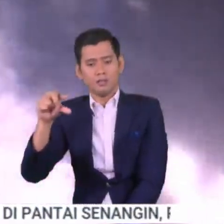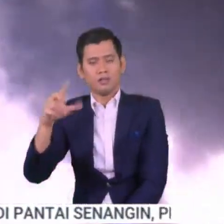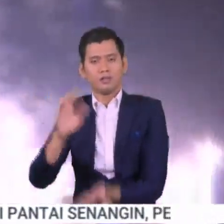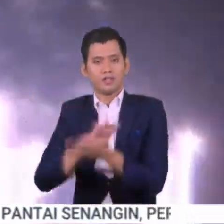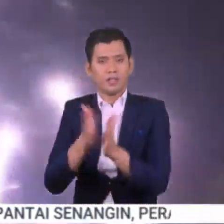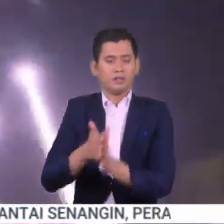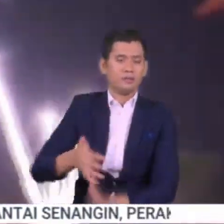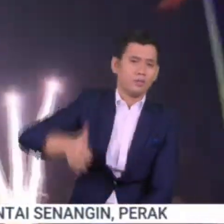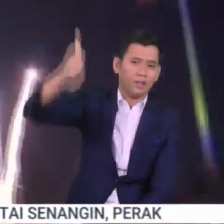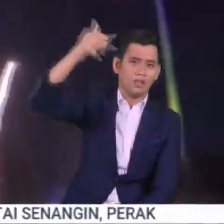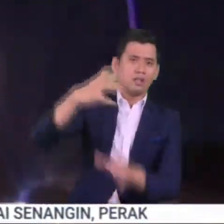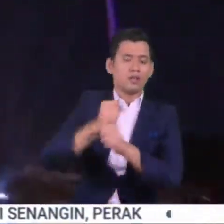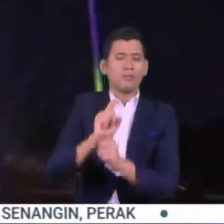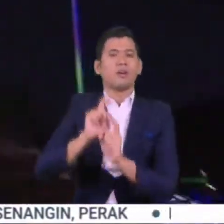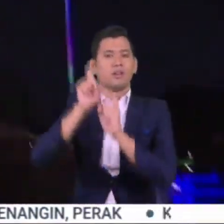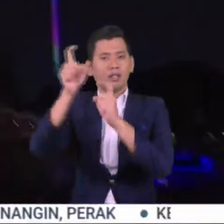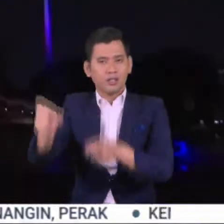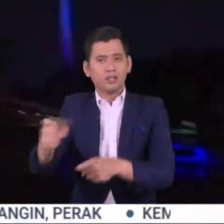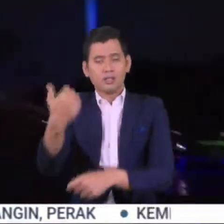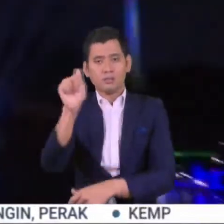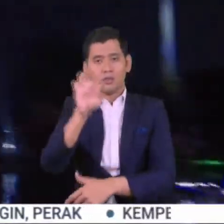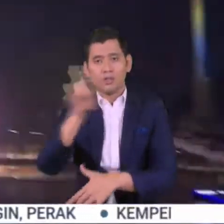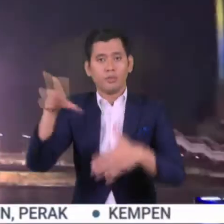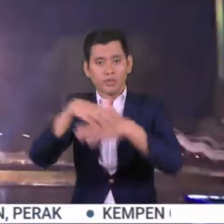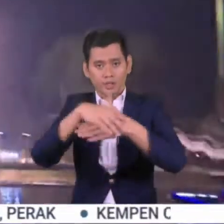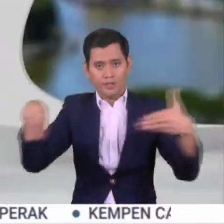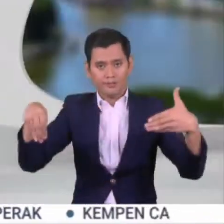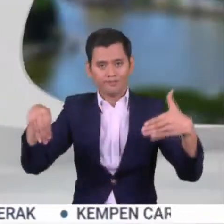dan membawa pulang hadiah wang tunai RM10,000.